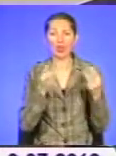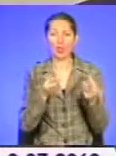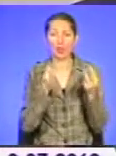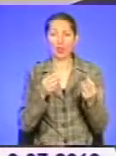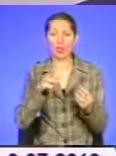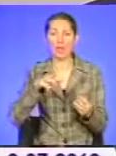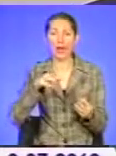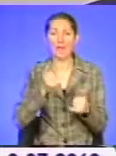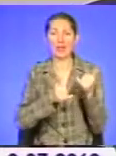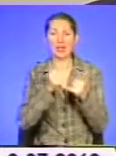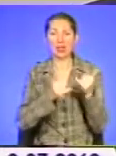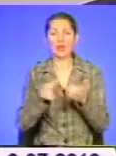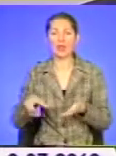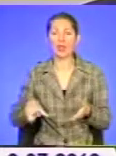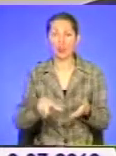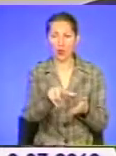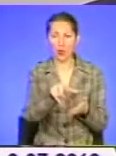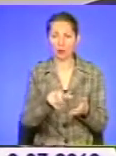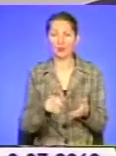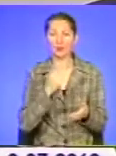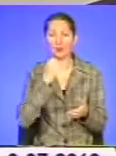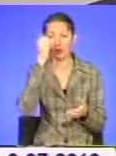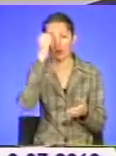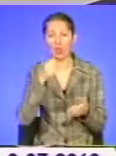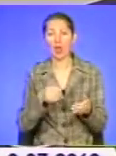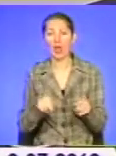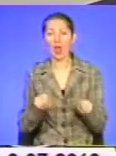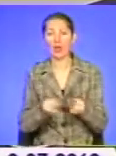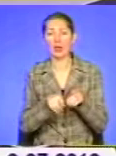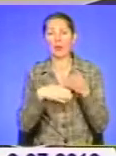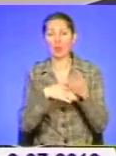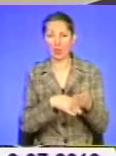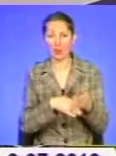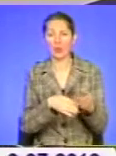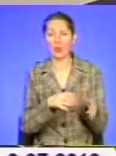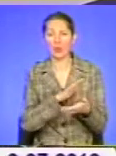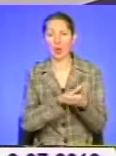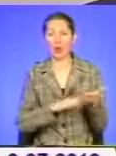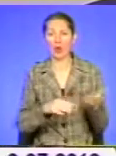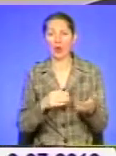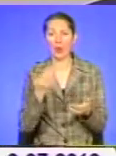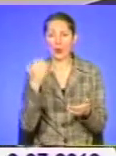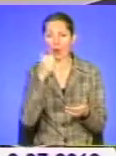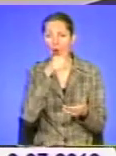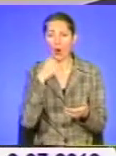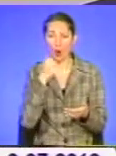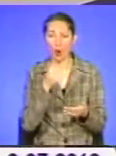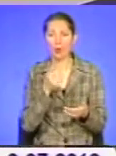заходам у 2013 році, у порівнянні з аналогічним періодом минулого року,